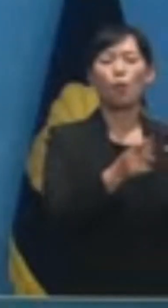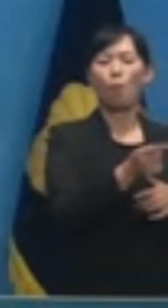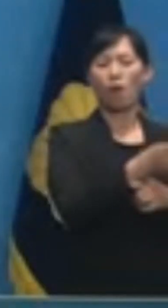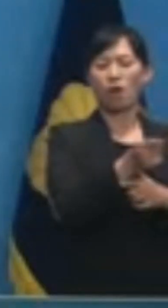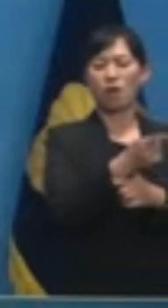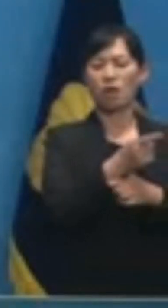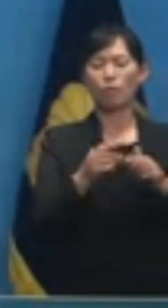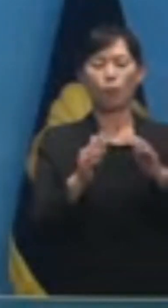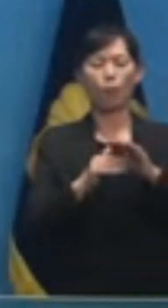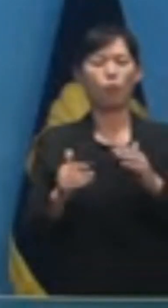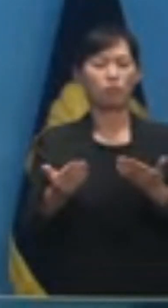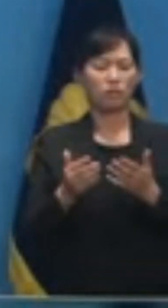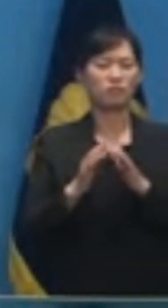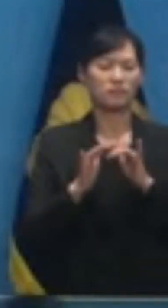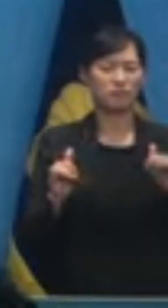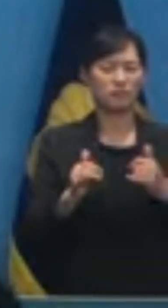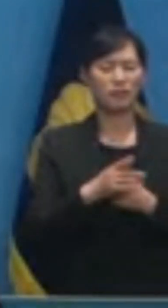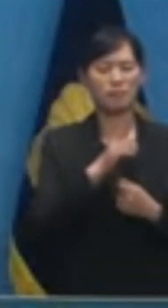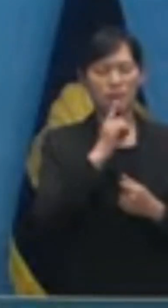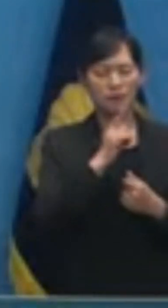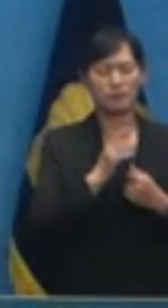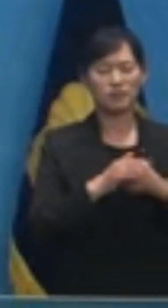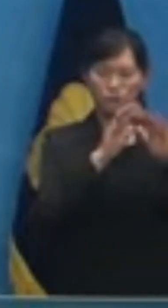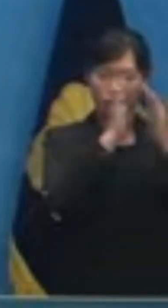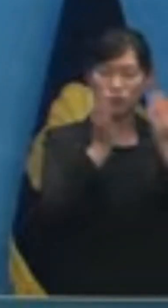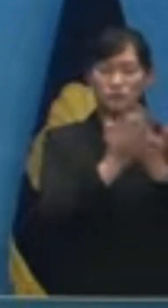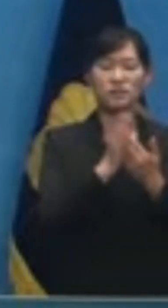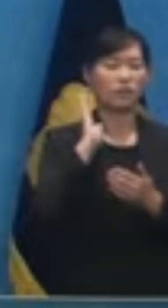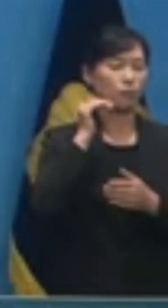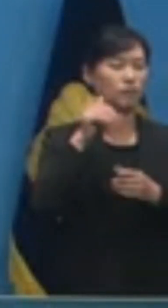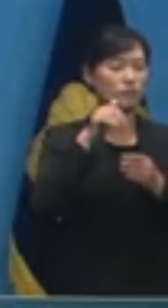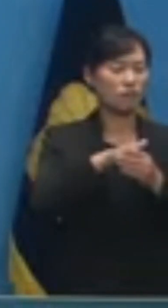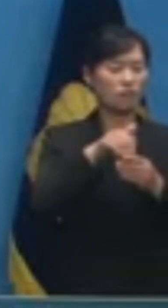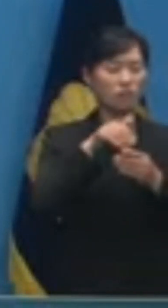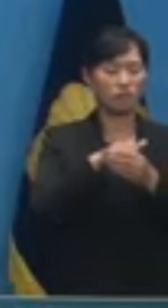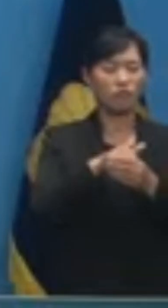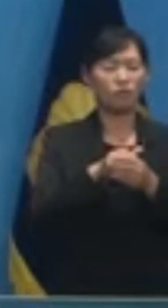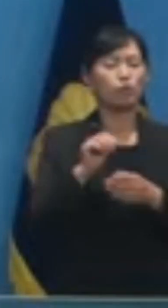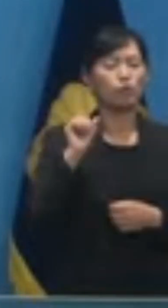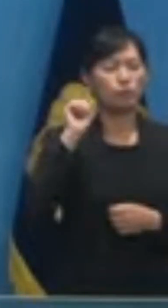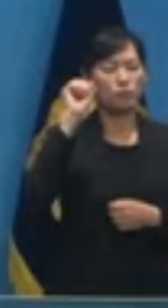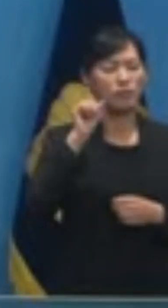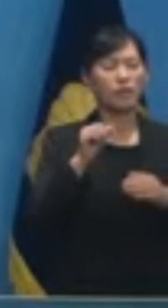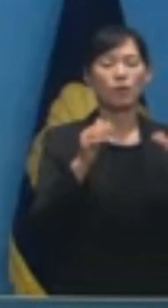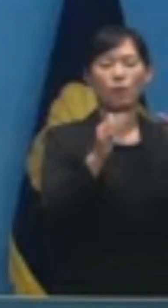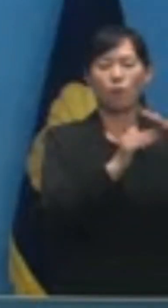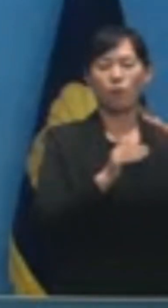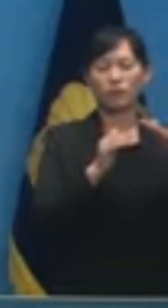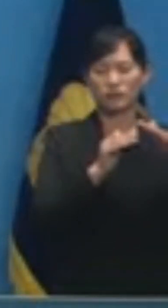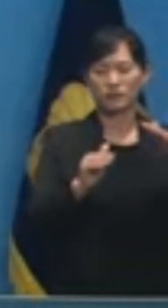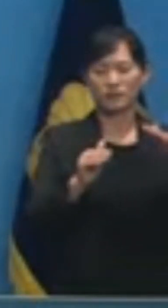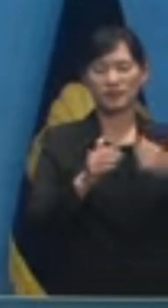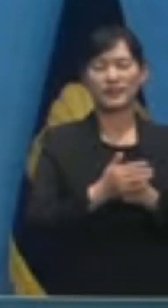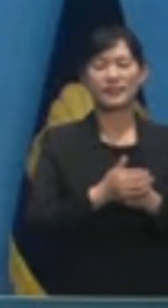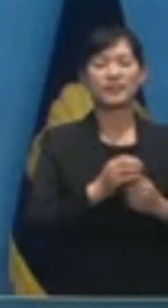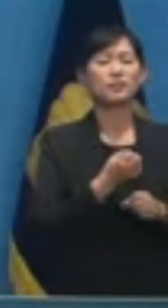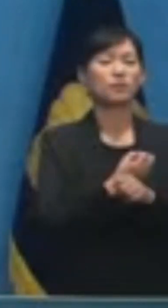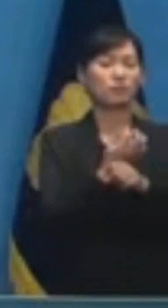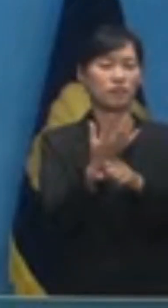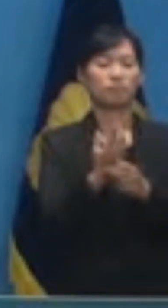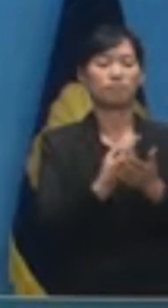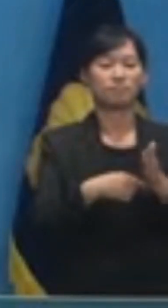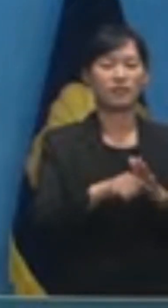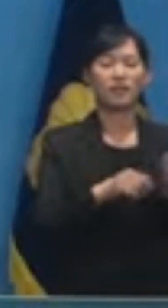소방공무원들의 절박한 목소리를 모든 대선 후보에게 공정하게 전하고자 마련된 자리입니다.